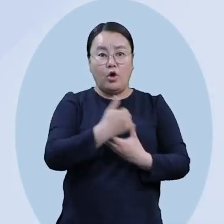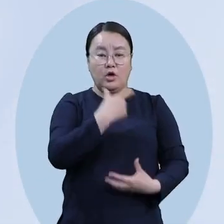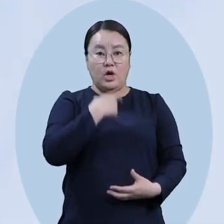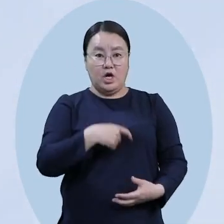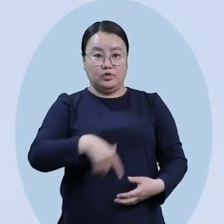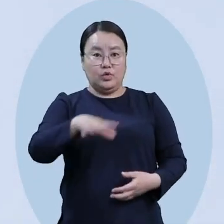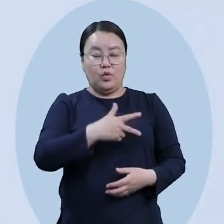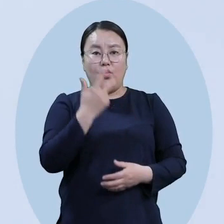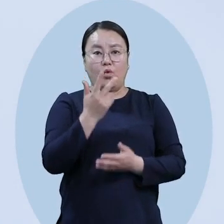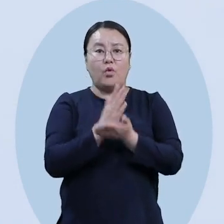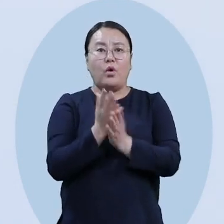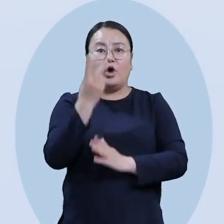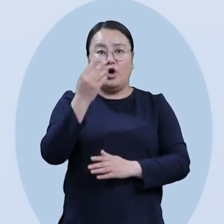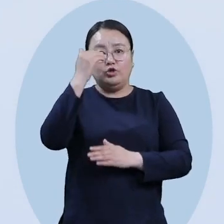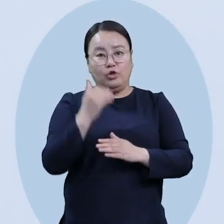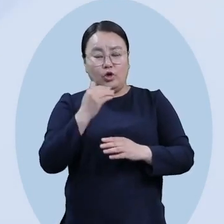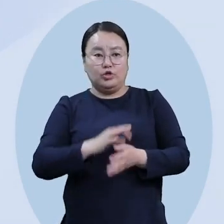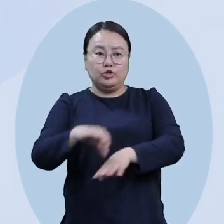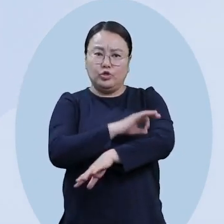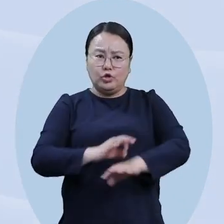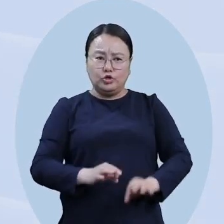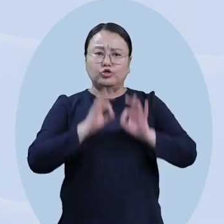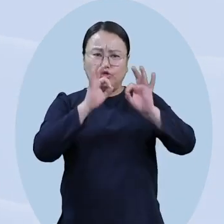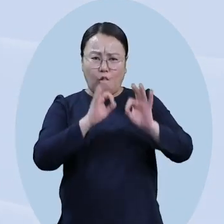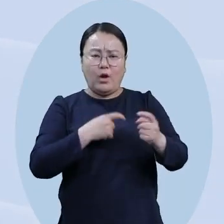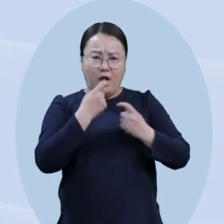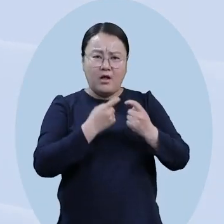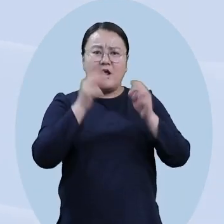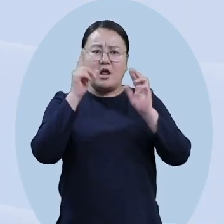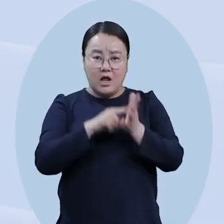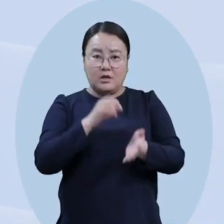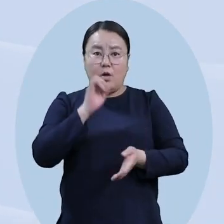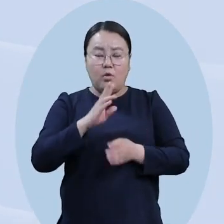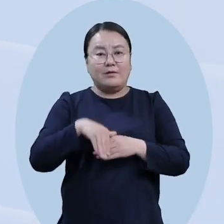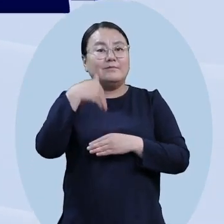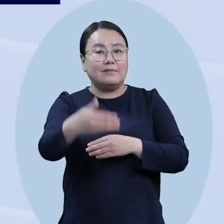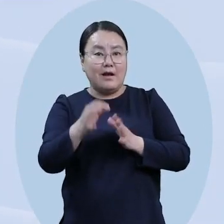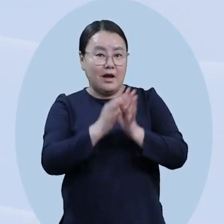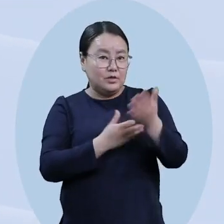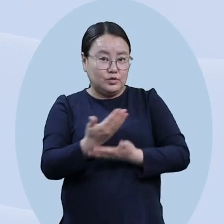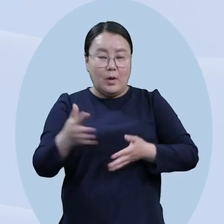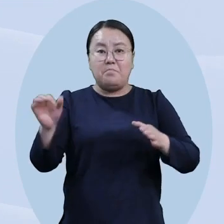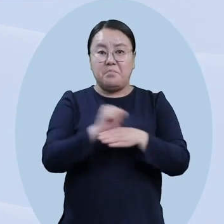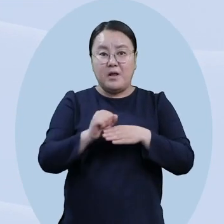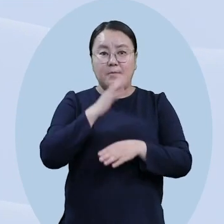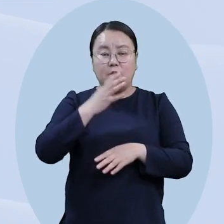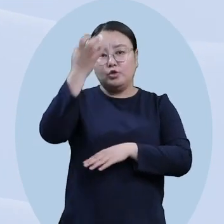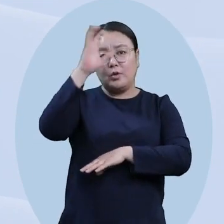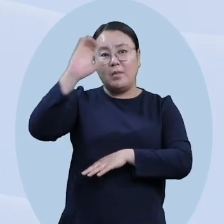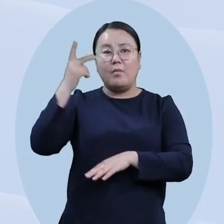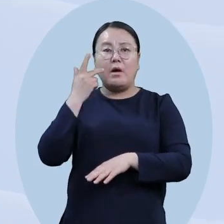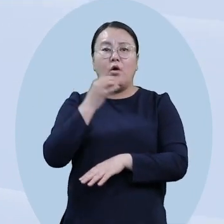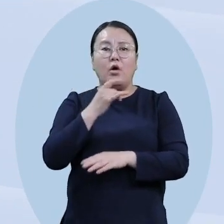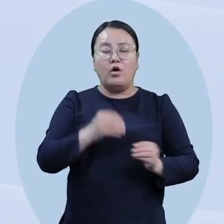гишүүдийн 3/2-оос доошгүй нь төслийг хэлэлцэх нь зүйтэй гэж үзвэл дараагийн хэлэлцүүлэгт бэлтгүүлэхээр төрийн байгуулалтын байнгын хороонд